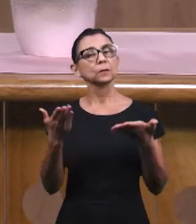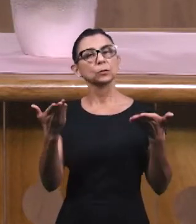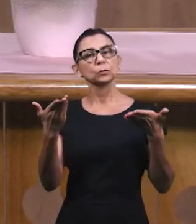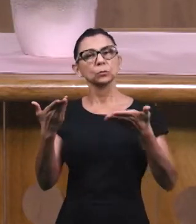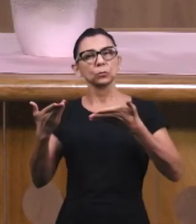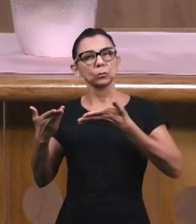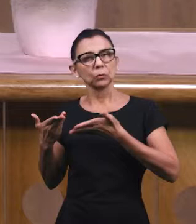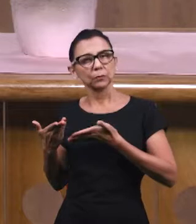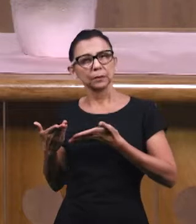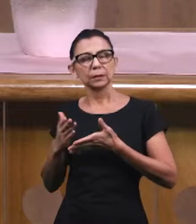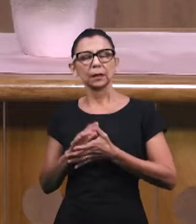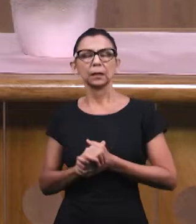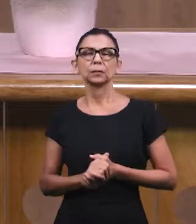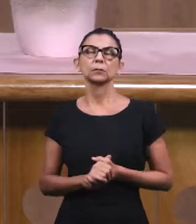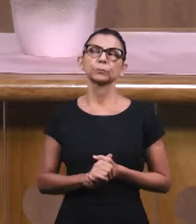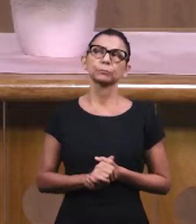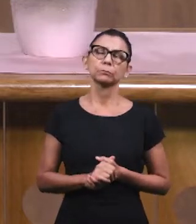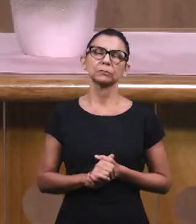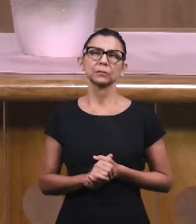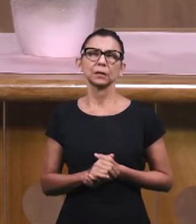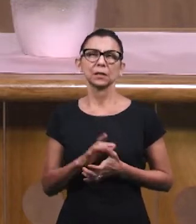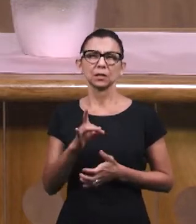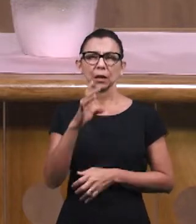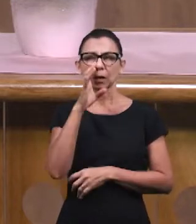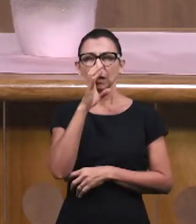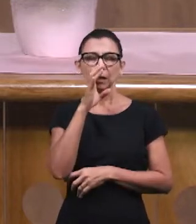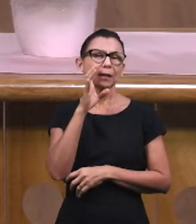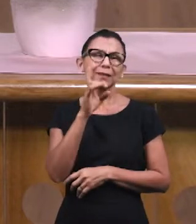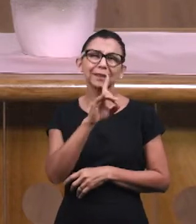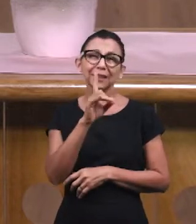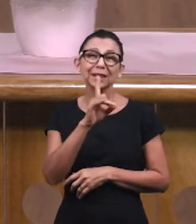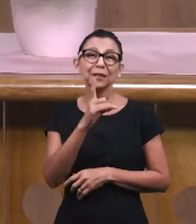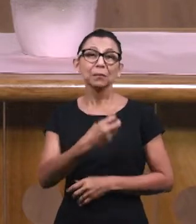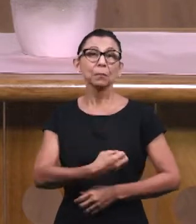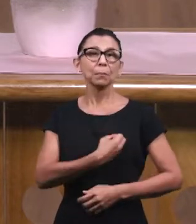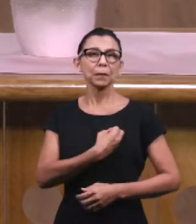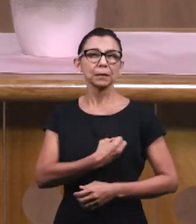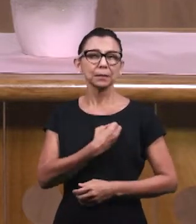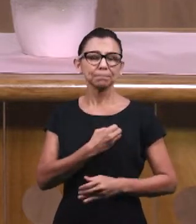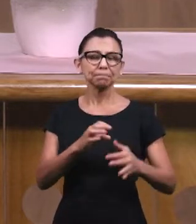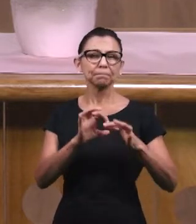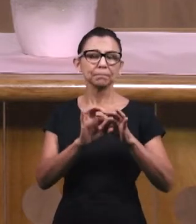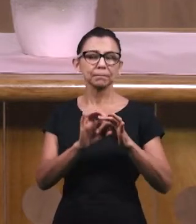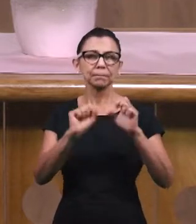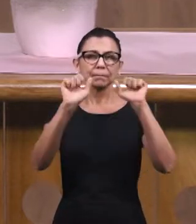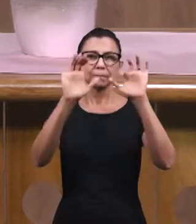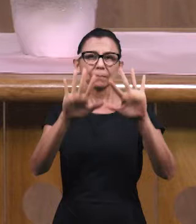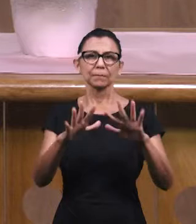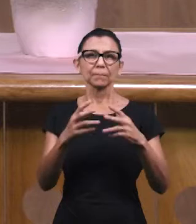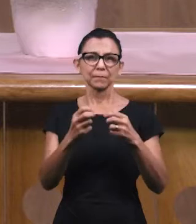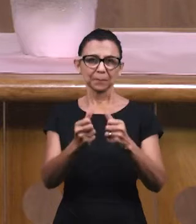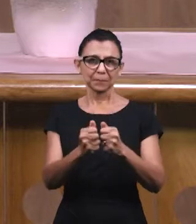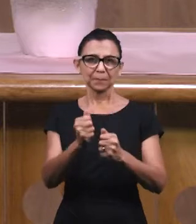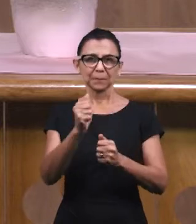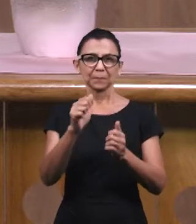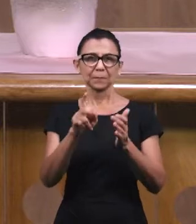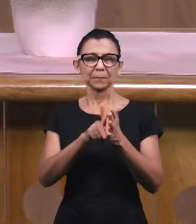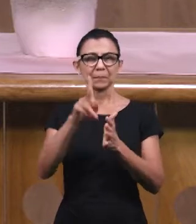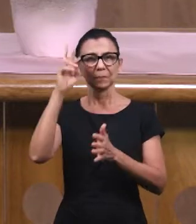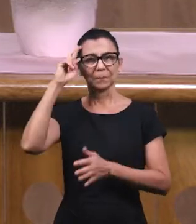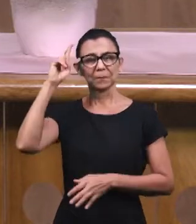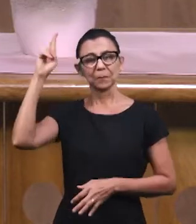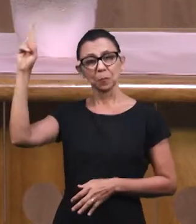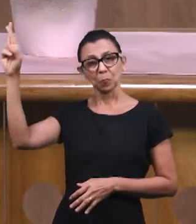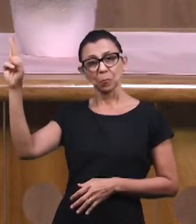inviter à plus que voir une vidéo sur YouTube. Nous voulons vous inviter à participer d'un culte et recevoir une bénédiction du Seigneur. Nous allons commencer